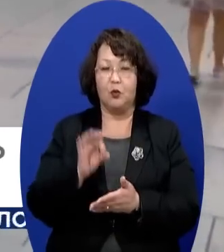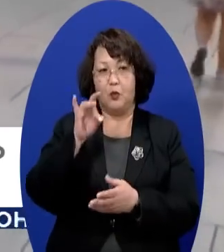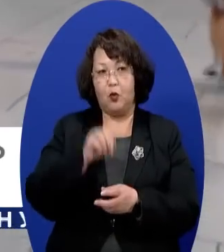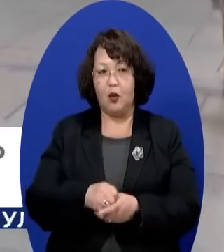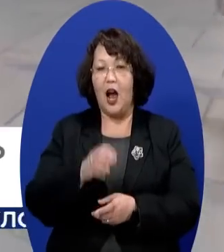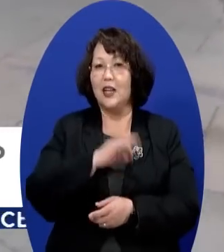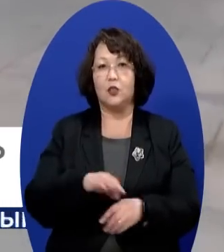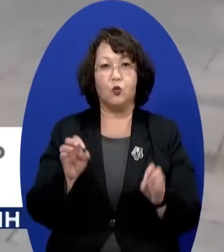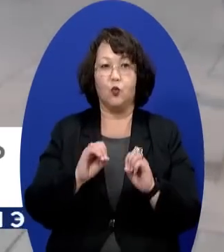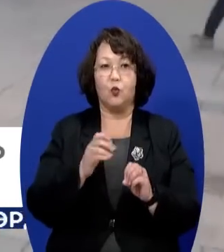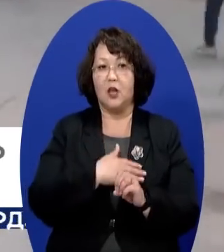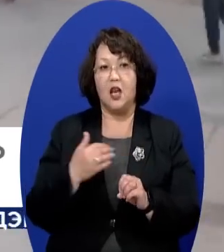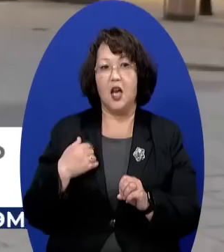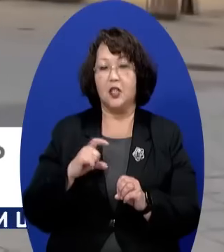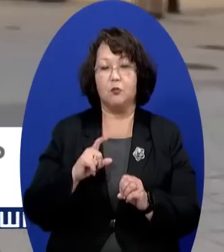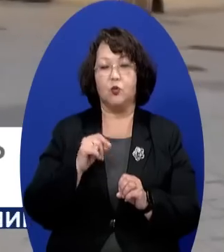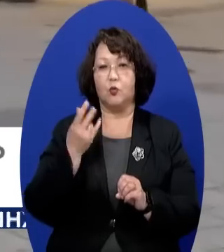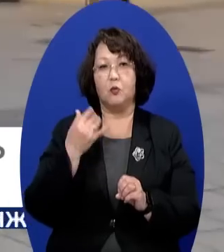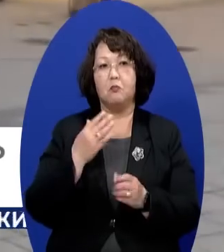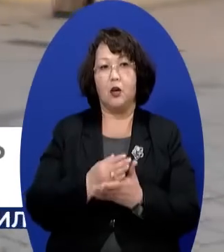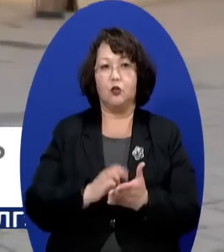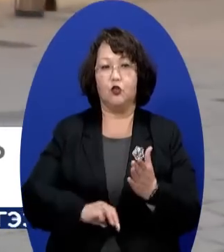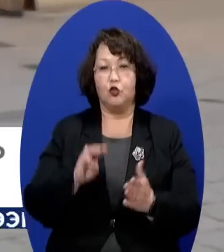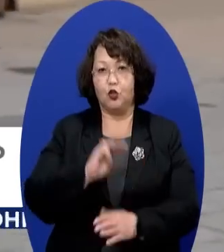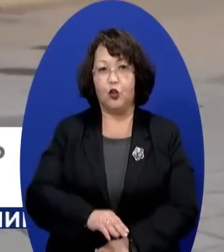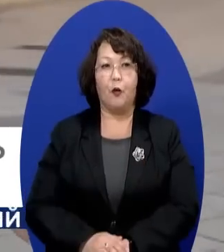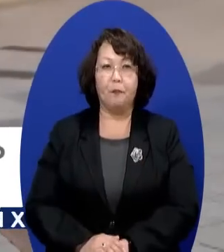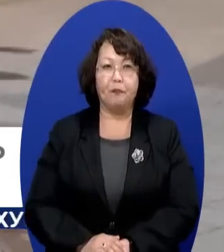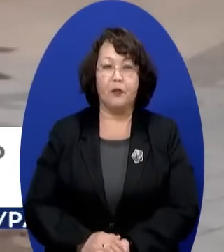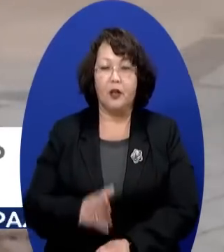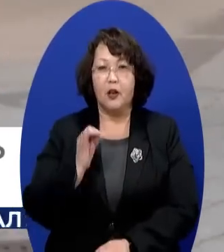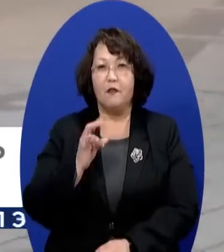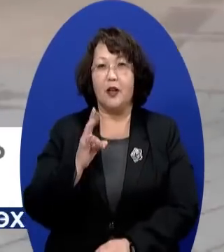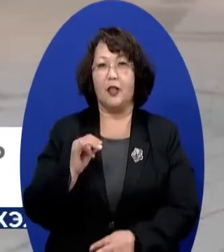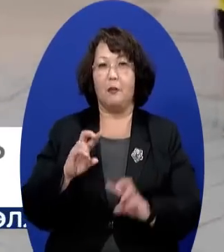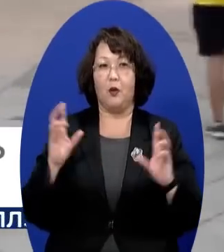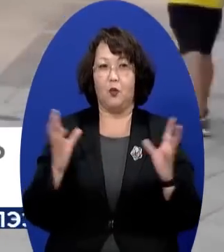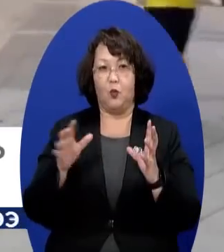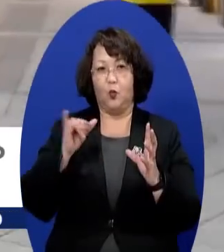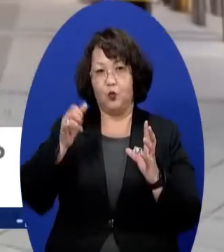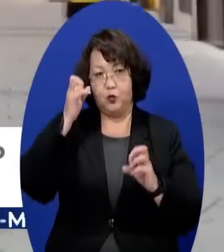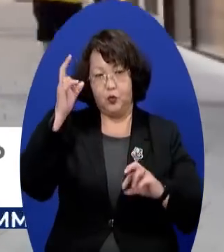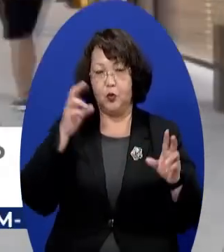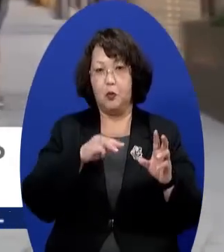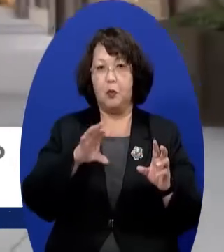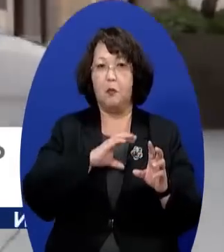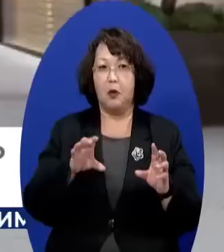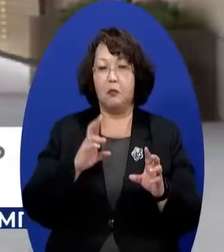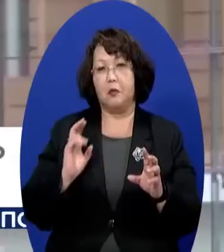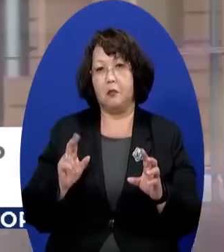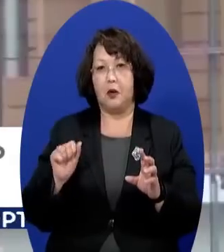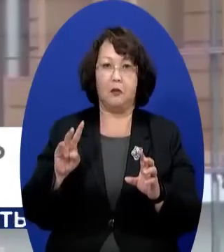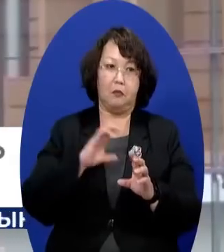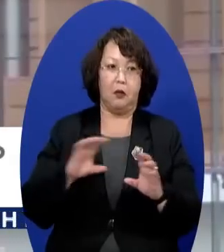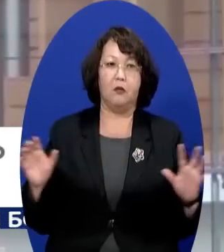зэвсгийг ашиглахгүй эзэмшихгүй байхад хэм хэмжээг тогтооход оршдгоо. Венэм баг хуралд улс орнуудын төр засаг, төрийн бос байгууллагууд, бусад компани аж